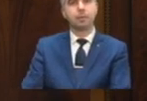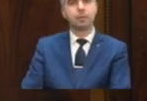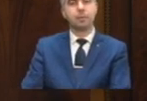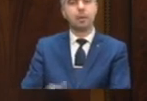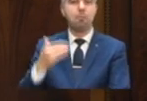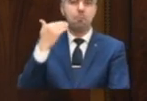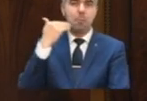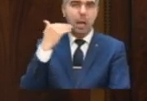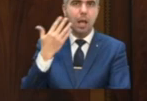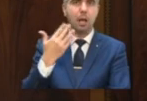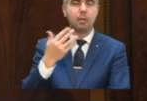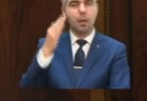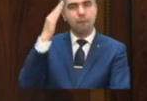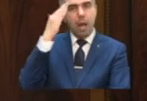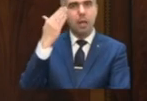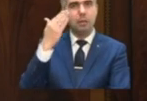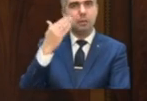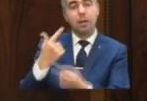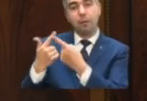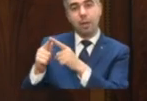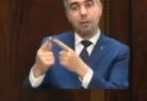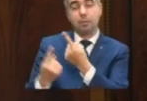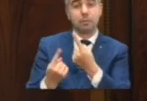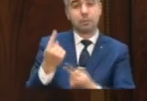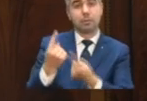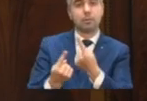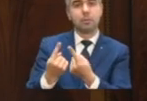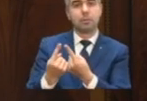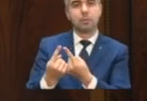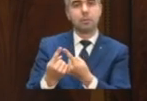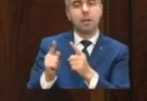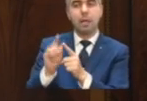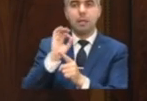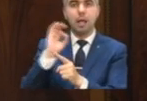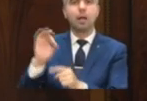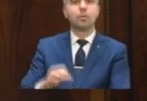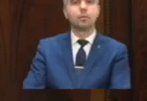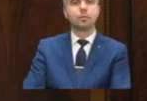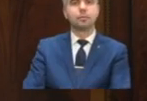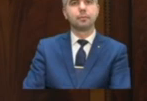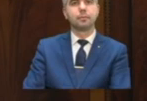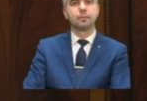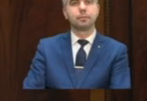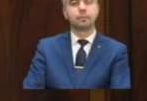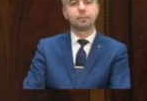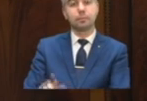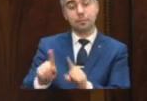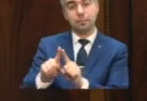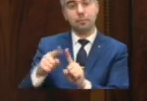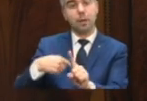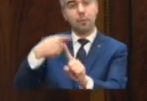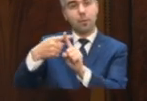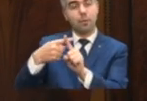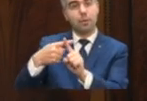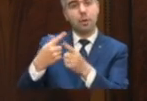مكناس مثلا فاس مكناس، راه كل جهه وجهه وكل جهه والخصوصيه ديالها. ايضا السكن خصو يتجاوب مع